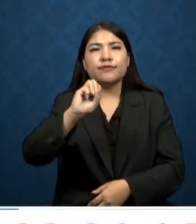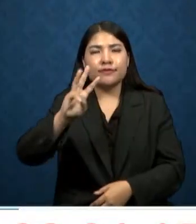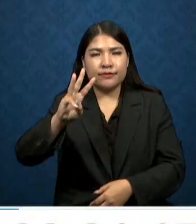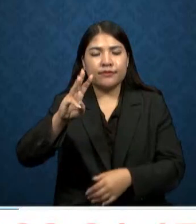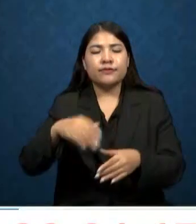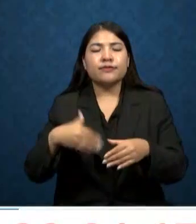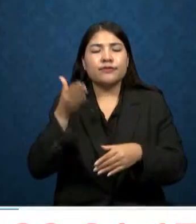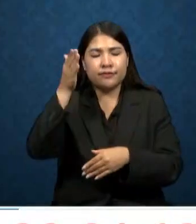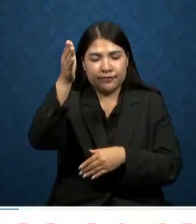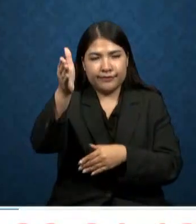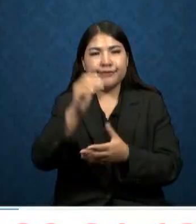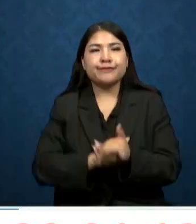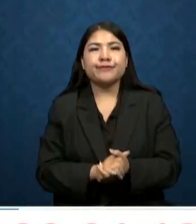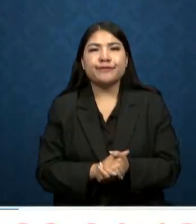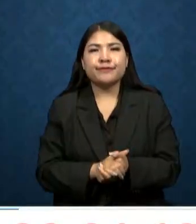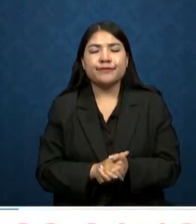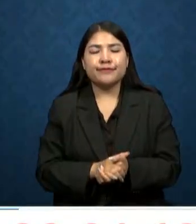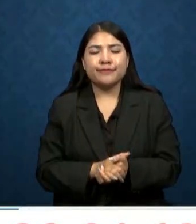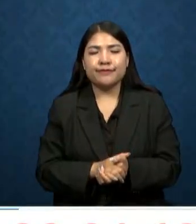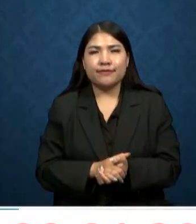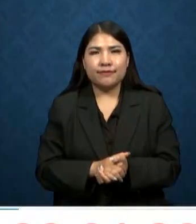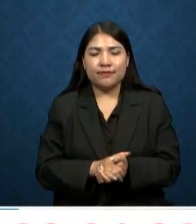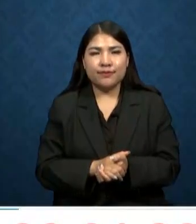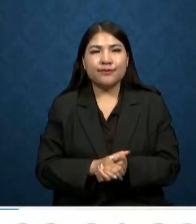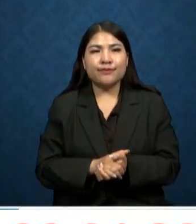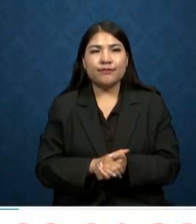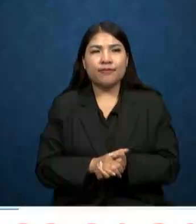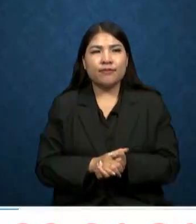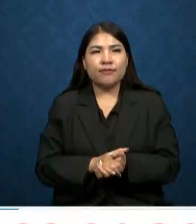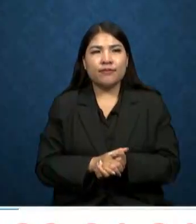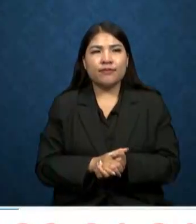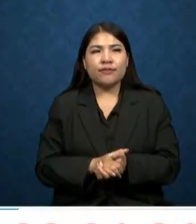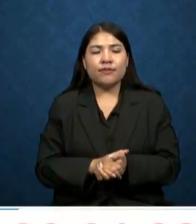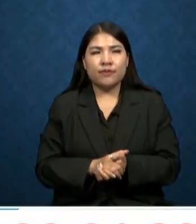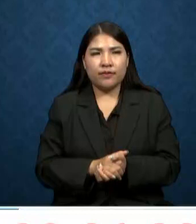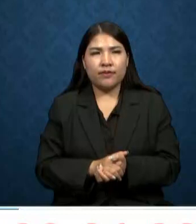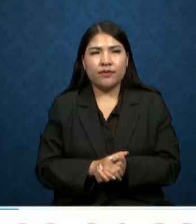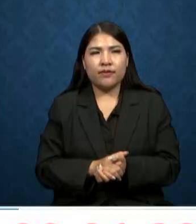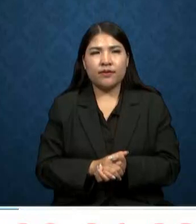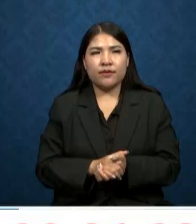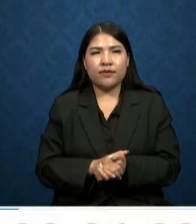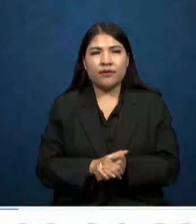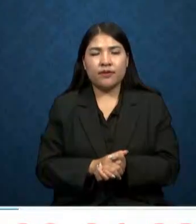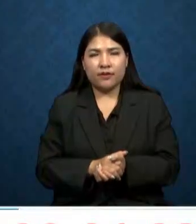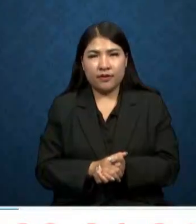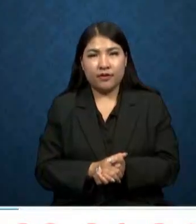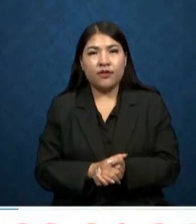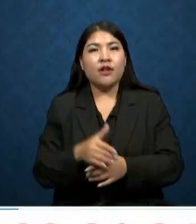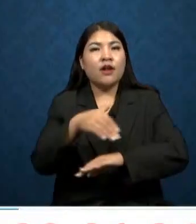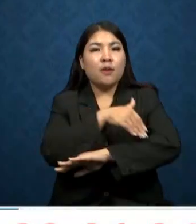นะครับก็จริงๆแล้วในบัญชีนวัตกรรมมีเสาไ